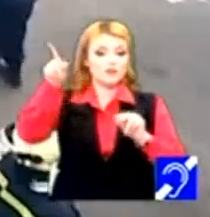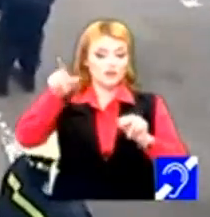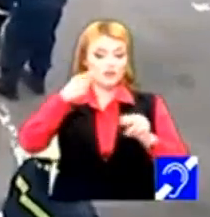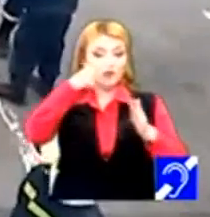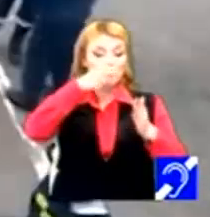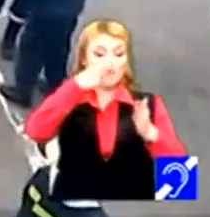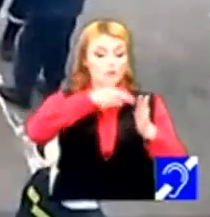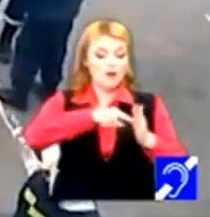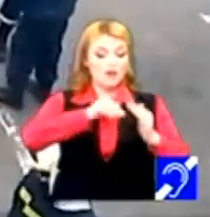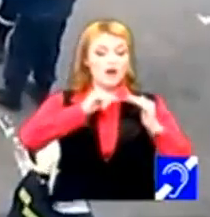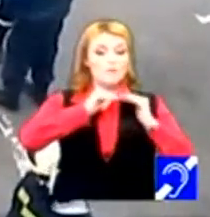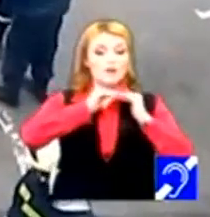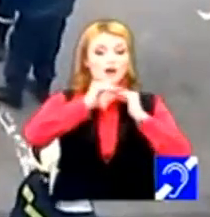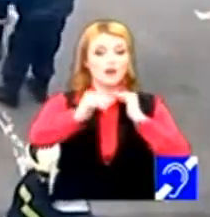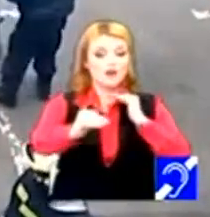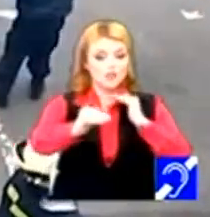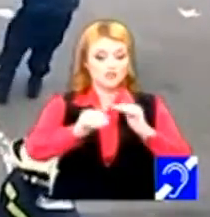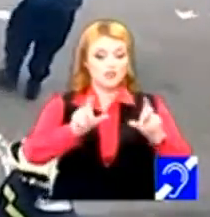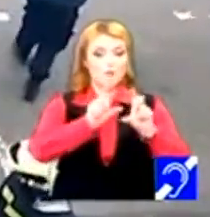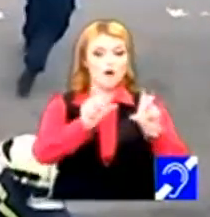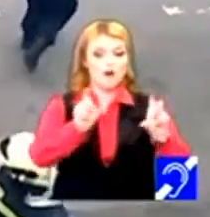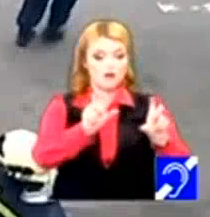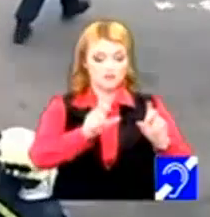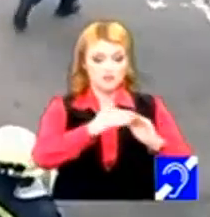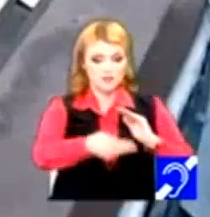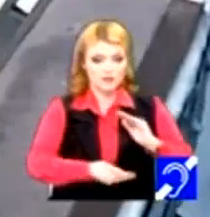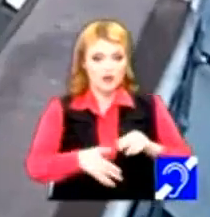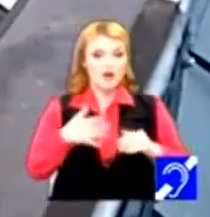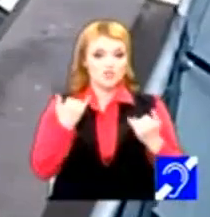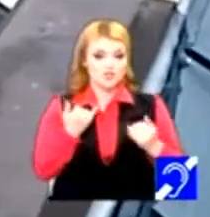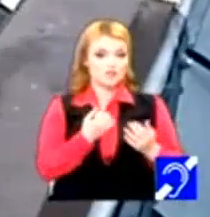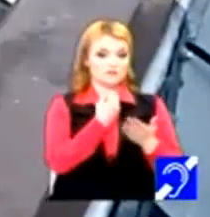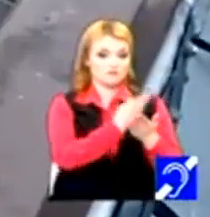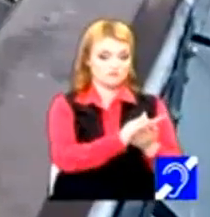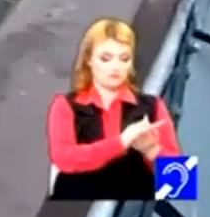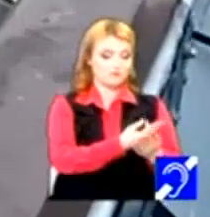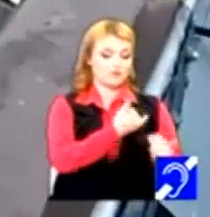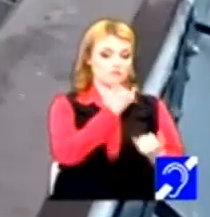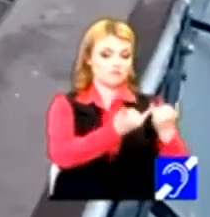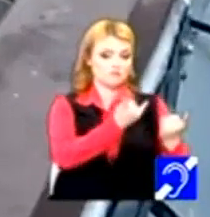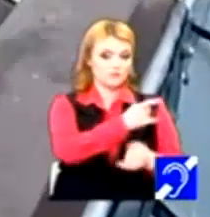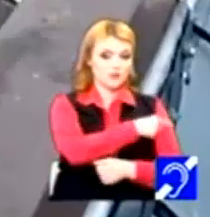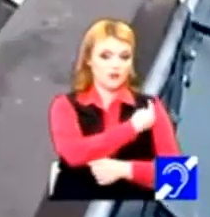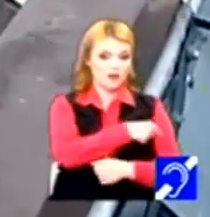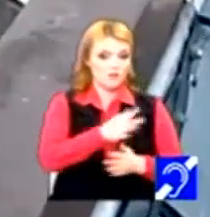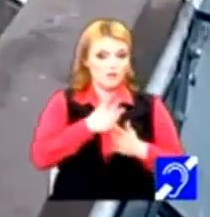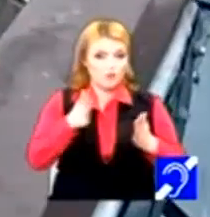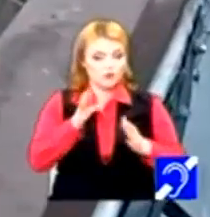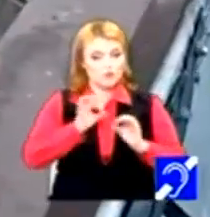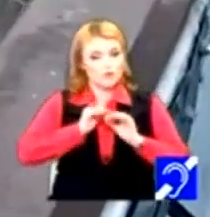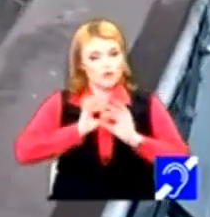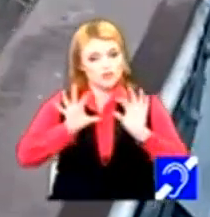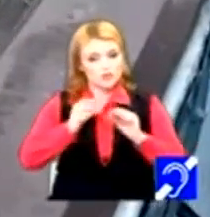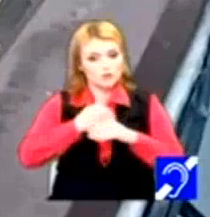blocului de locuințe. Ea a fost dusă de urgență la Spitalul Clinic din Bălți pentru îngrijiri medicale. Vă spunem mai multe despre acest caz imediat